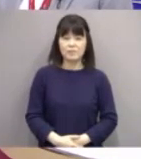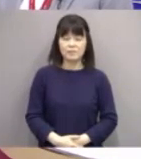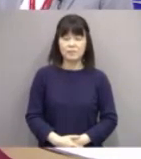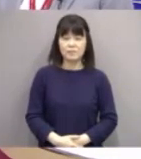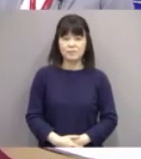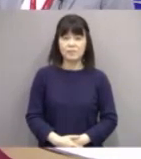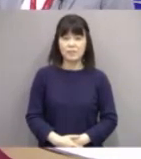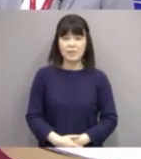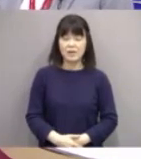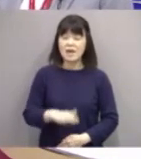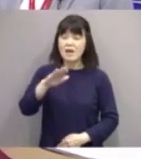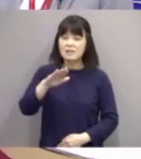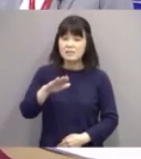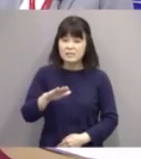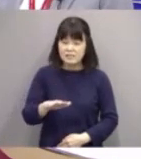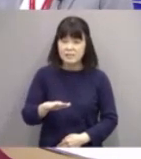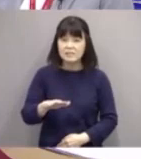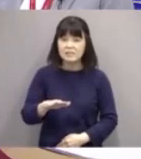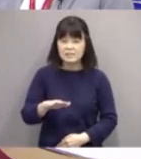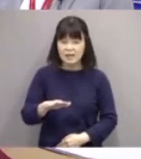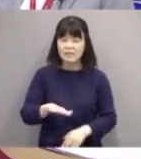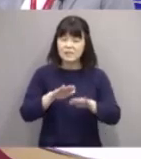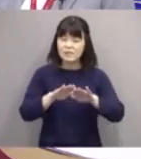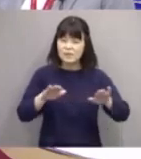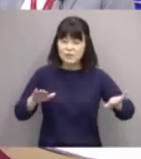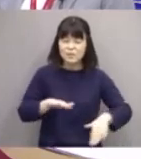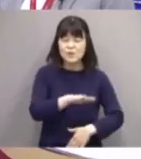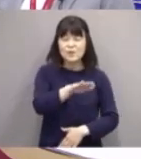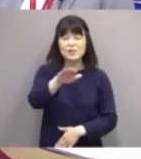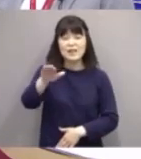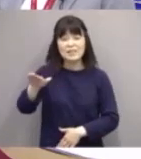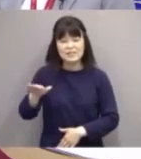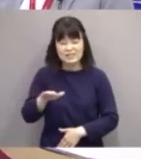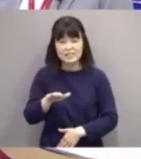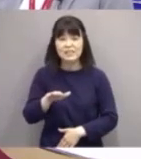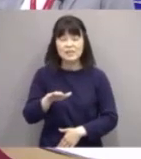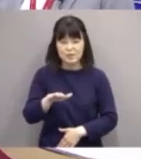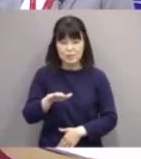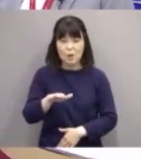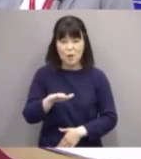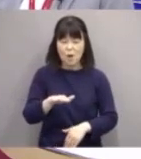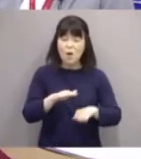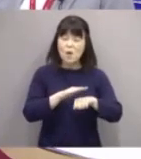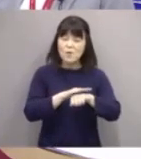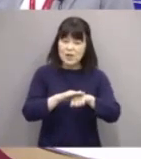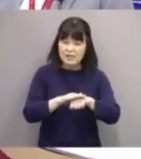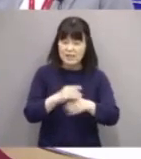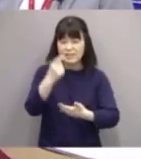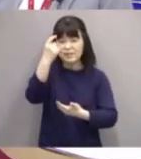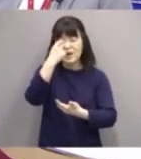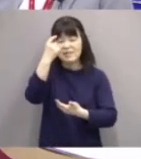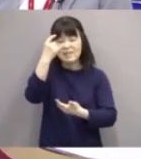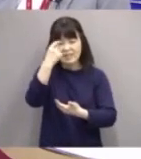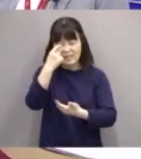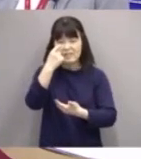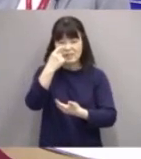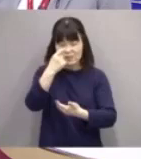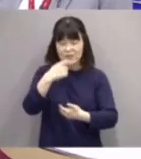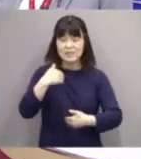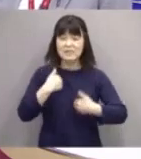やっぱり小さい子どもたちでもいろんなことを触れたり学んだりするのって楽しいんだなっていうのが伝わってきましたよ